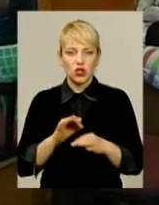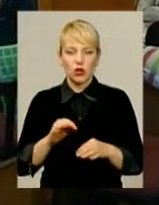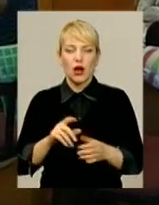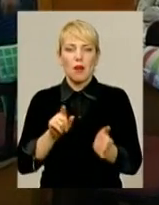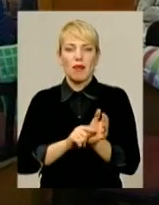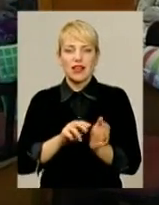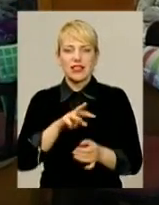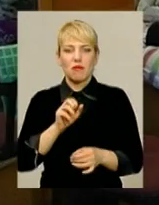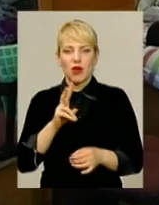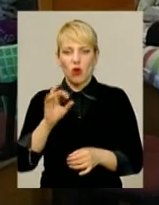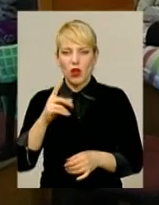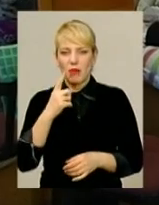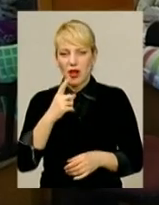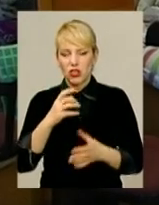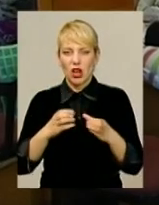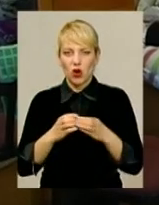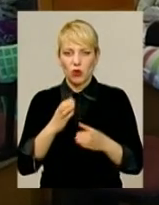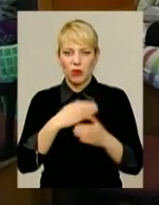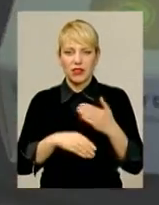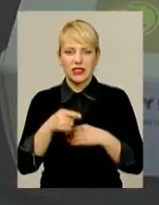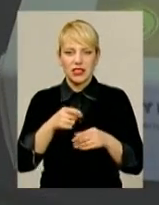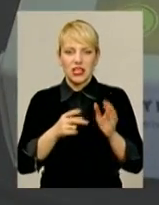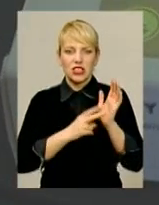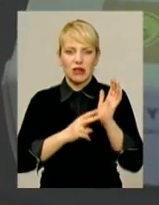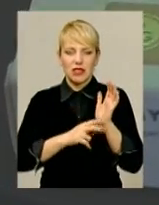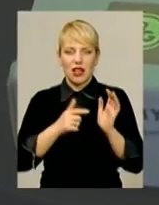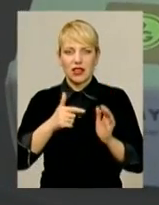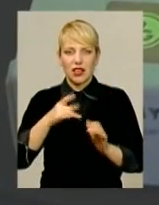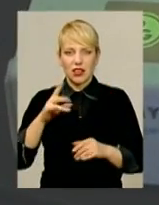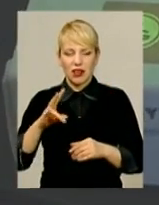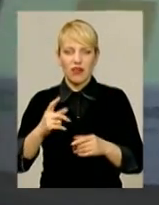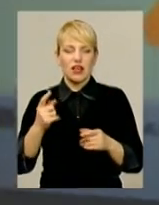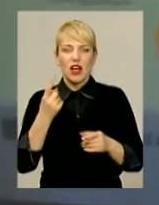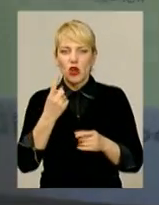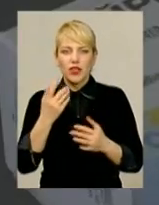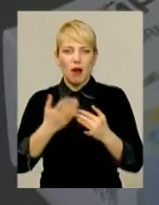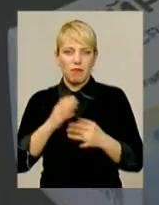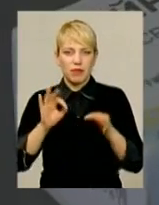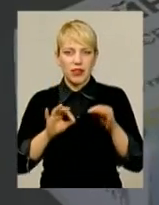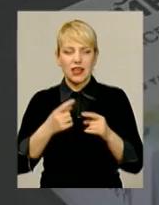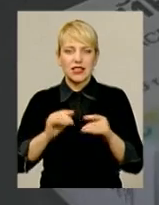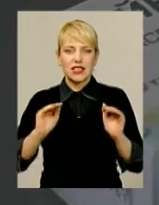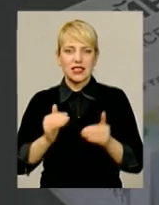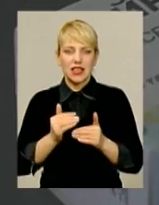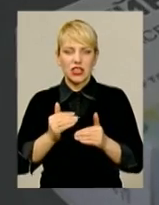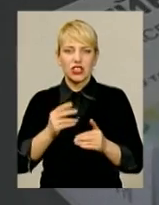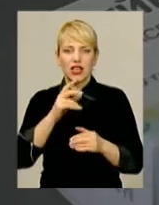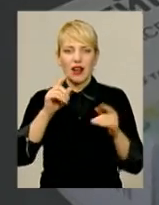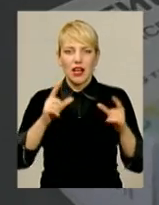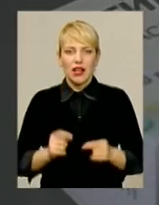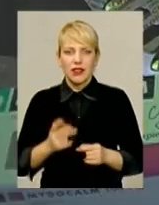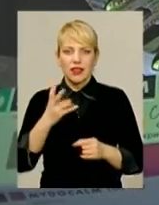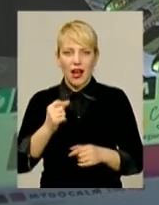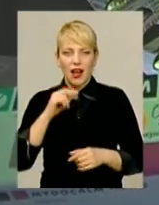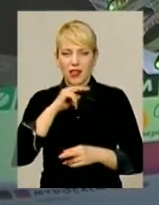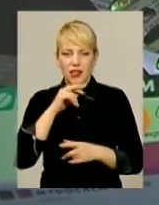Миколи за першу групу інвалідності – 1070 гривень. Єдина пільга – знижка 50% на ліки. Більше від держави сподіватися нема